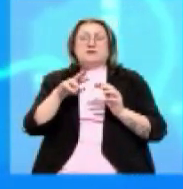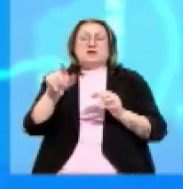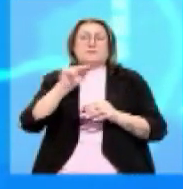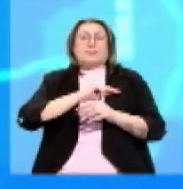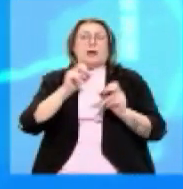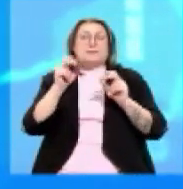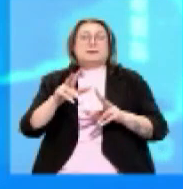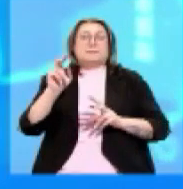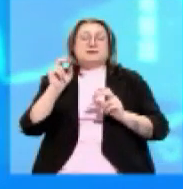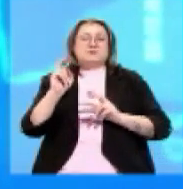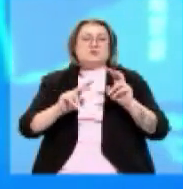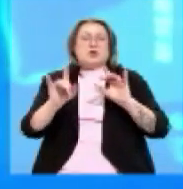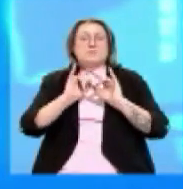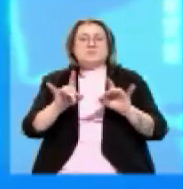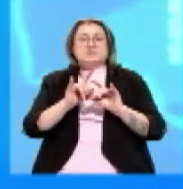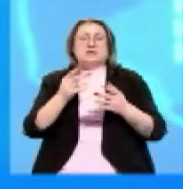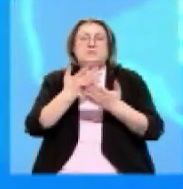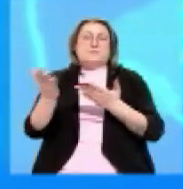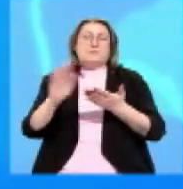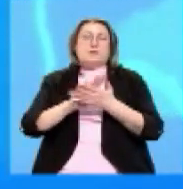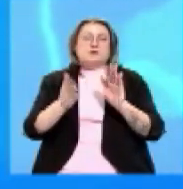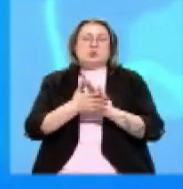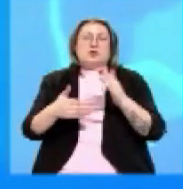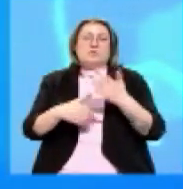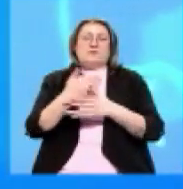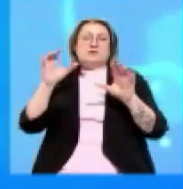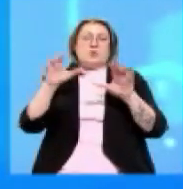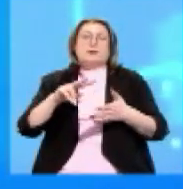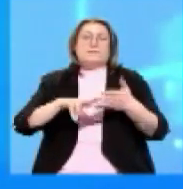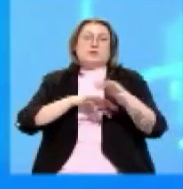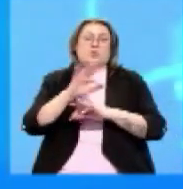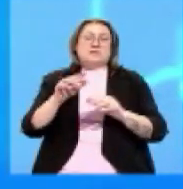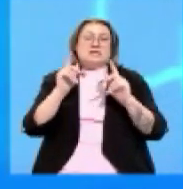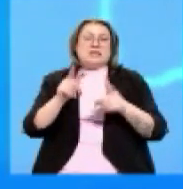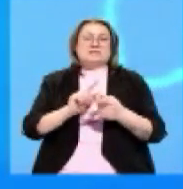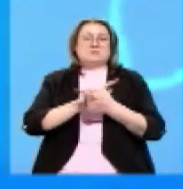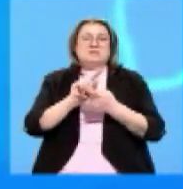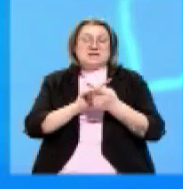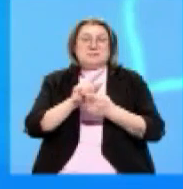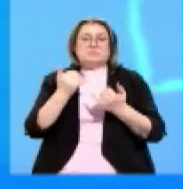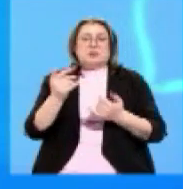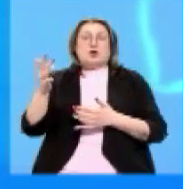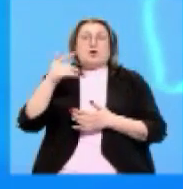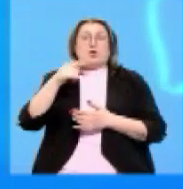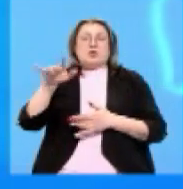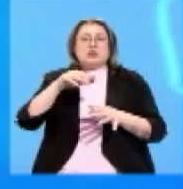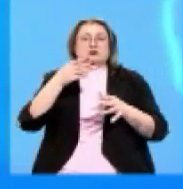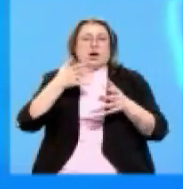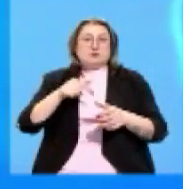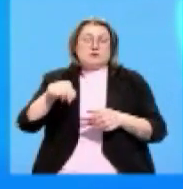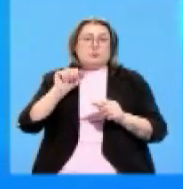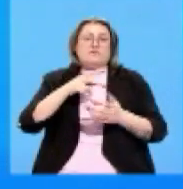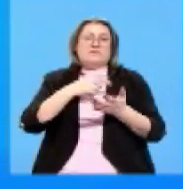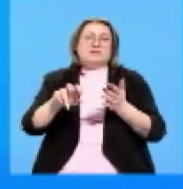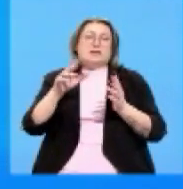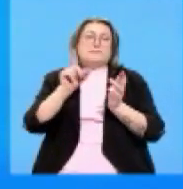работникам опасного производства разъяснили ряд положений нового законопроекта. Согласно изменениям, теперь горняки и шахтеры могут выйти